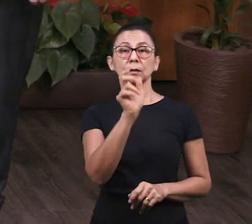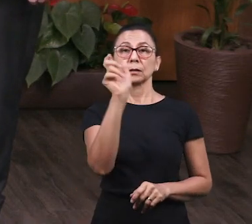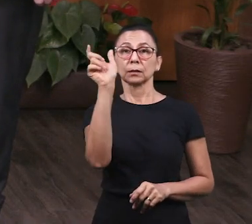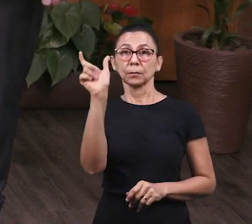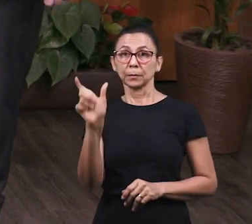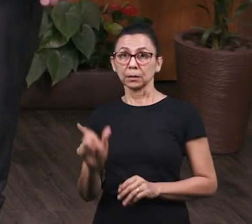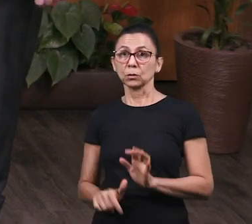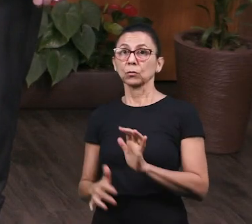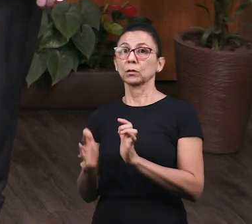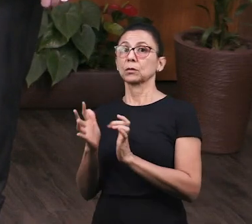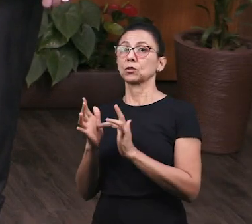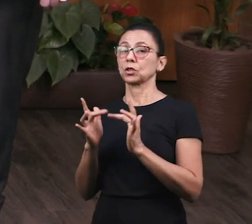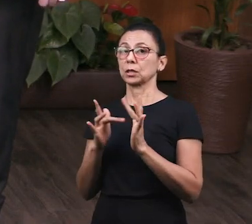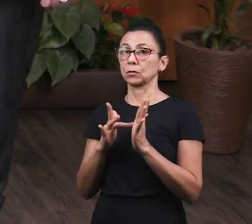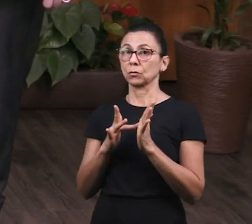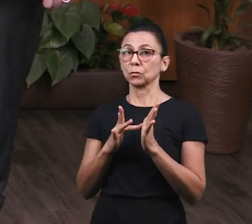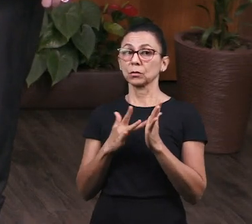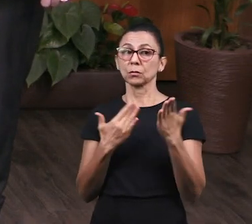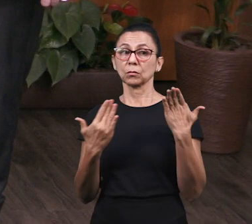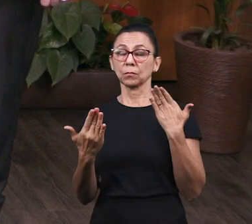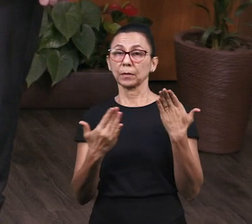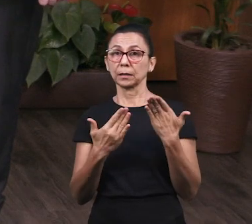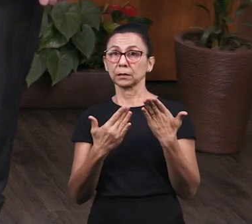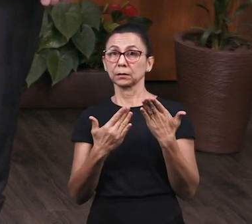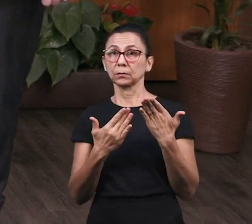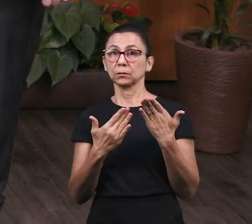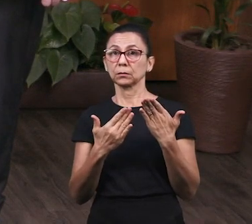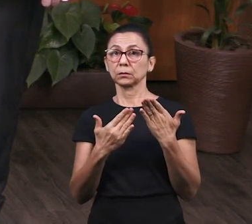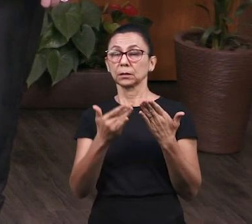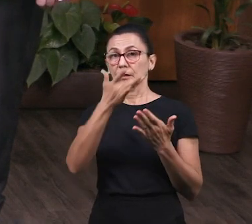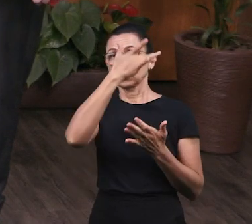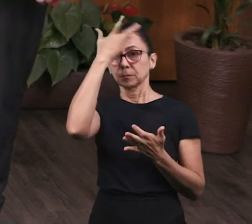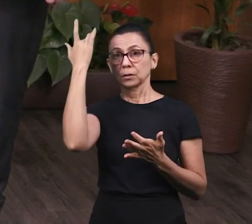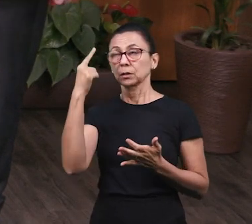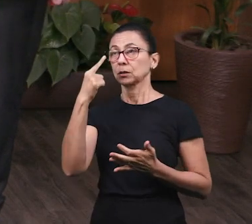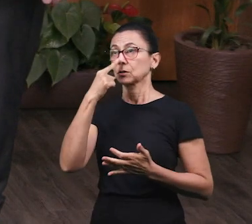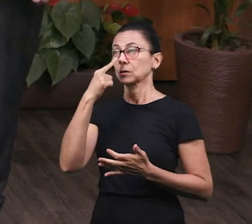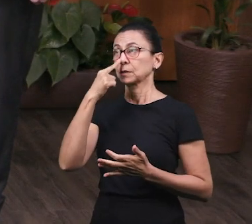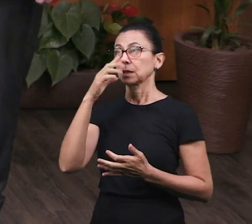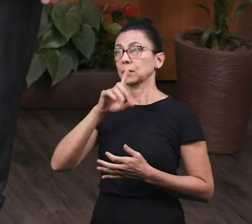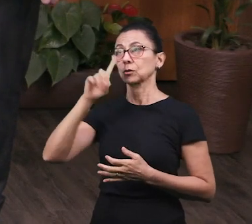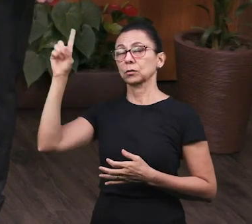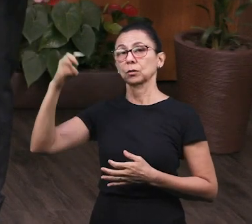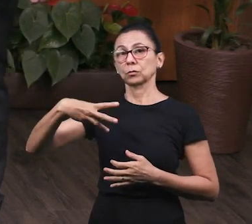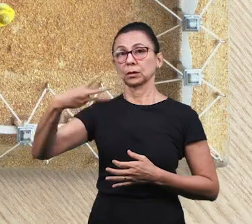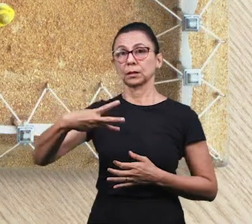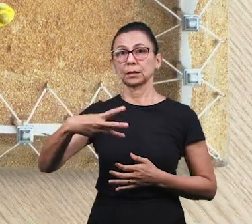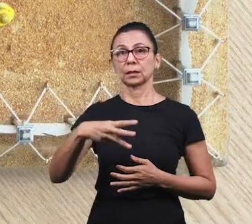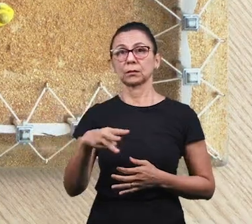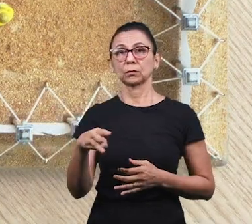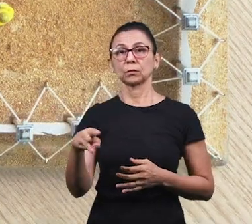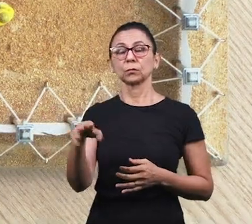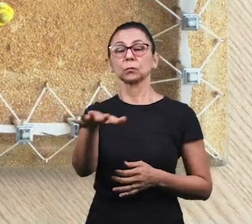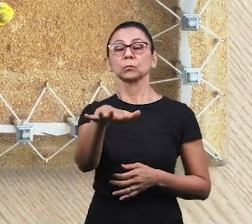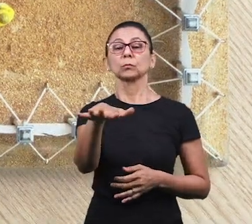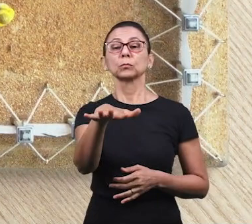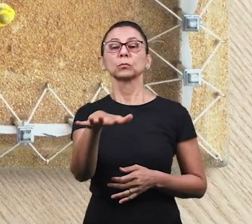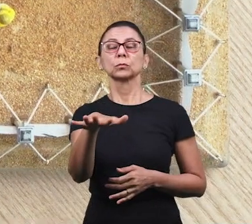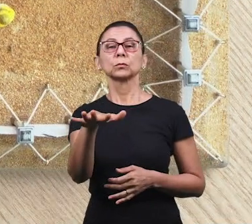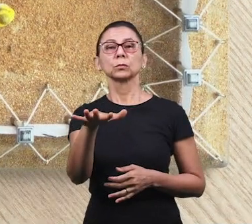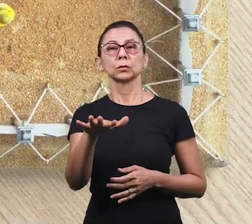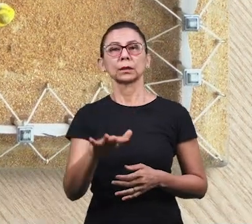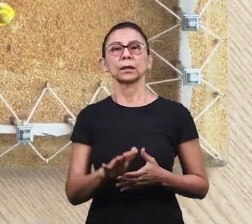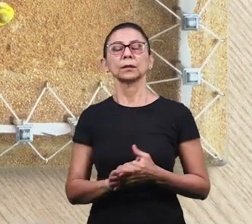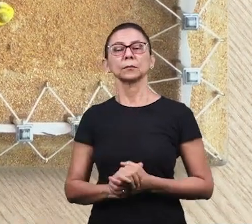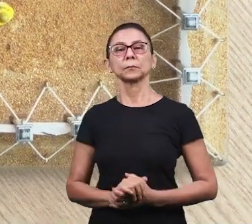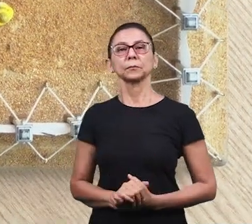l'homme, il y a l'intimité avec Dieu. Et le troisième jeu de rideau, parce qu'il se trouve